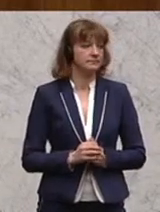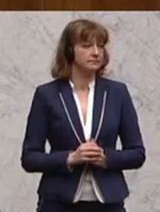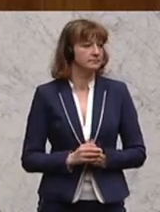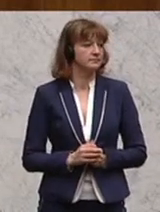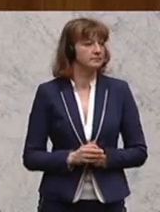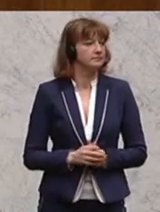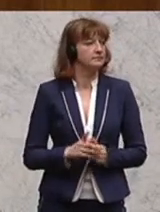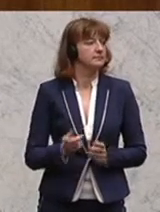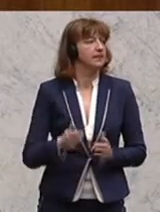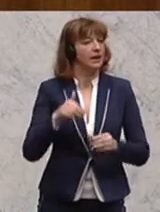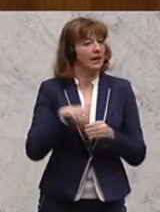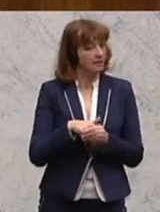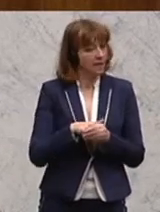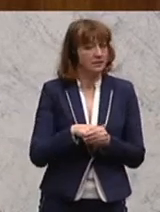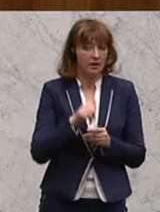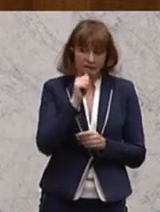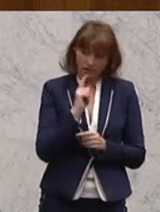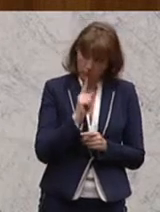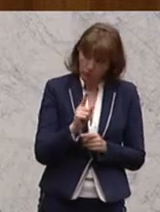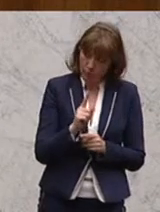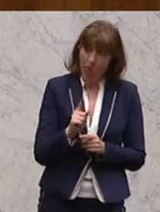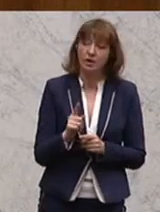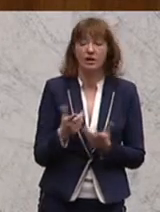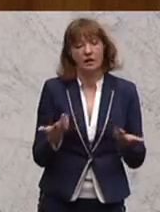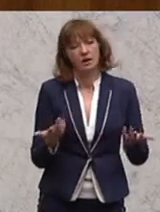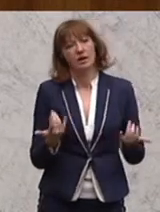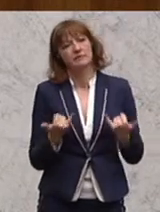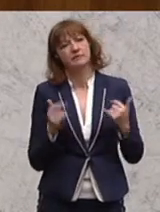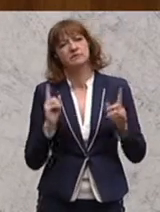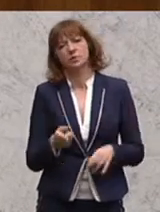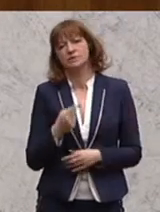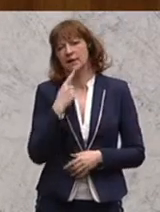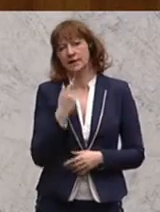Aber nicht nur inhaltlich, sondern auch, wie soll ich sagen,